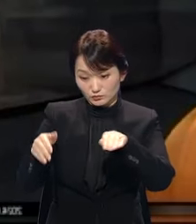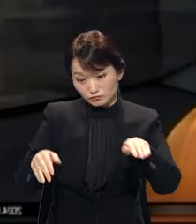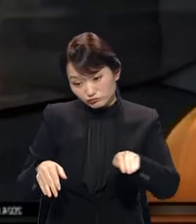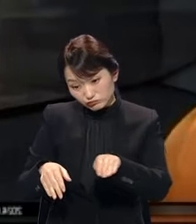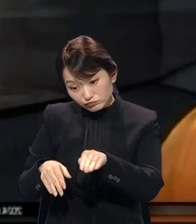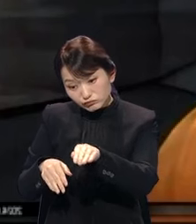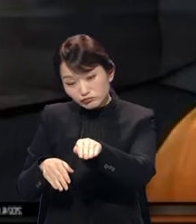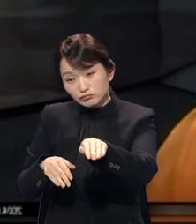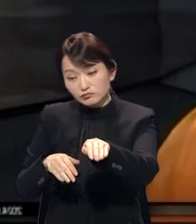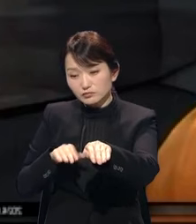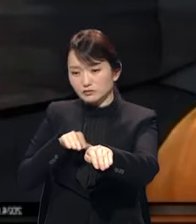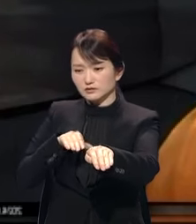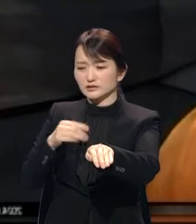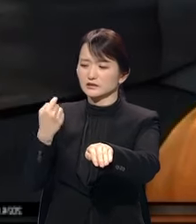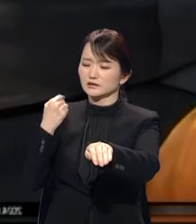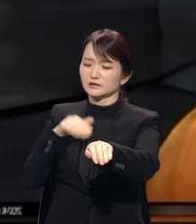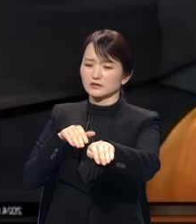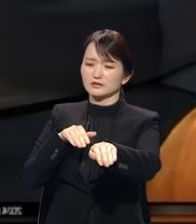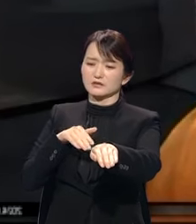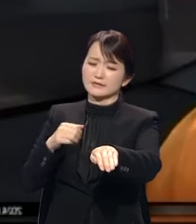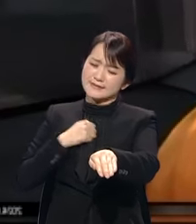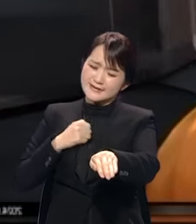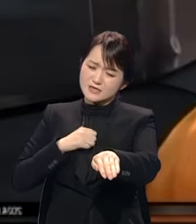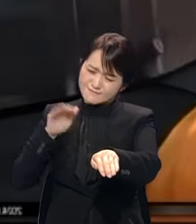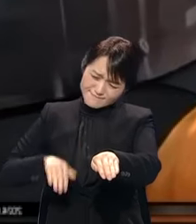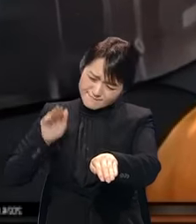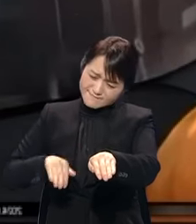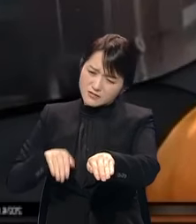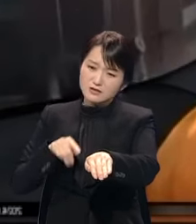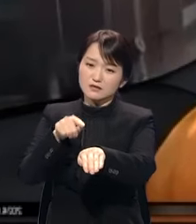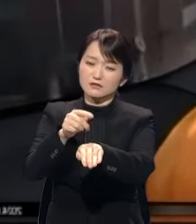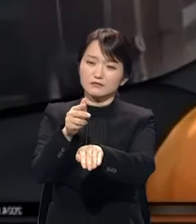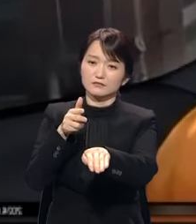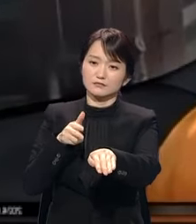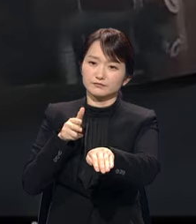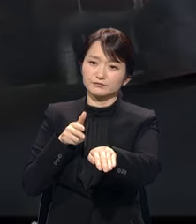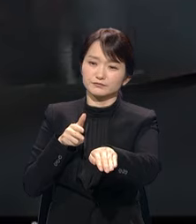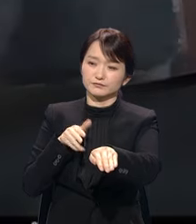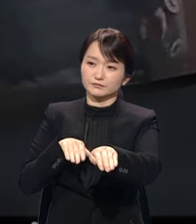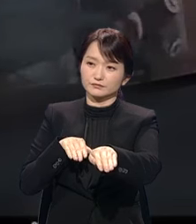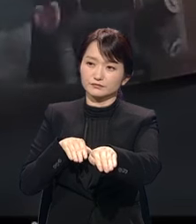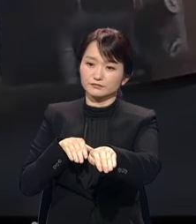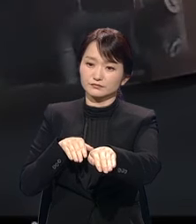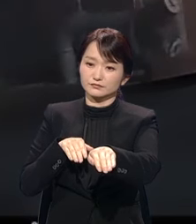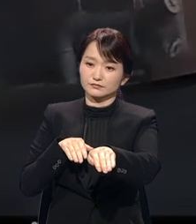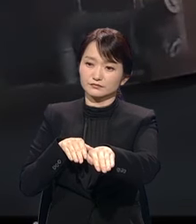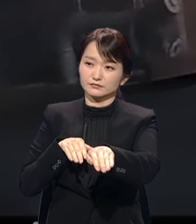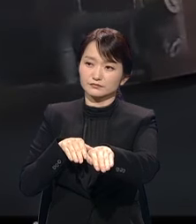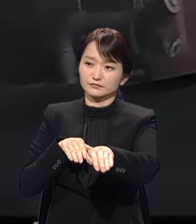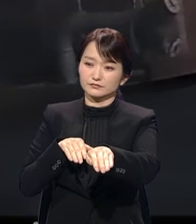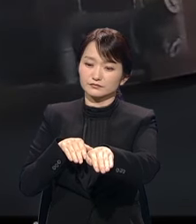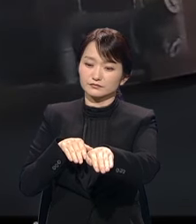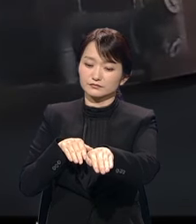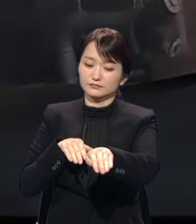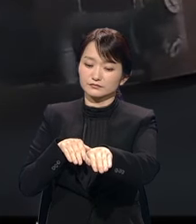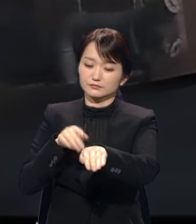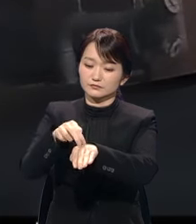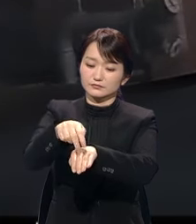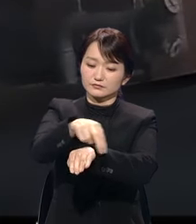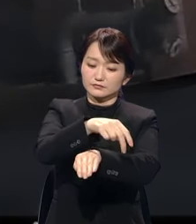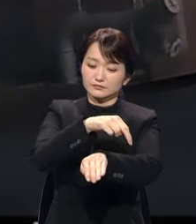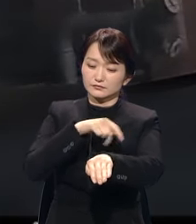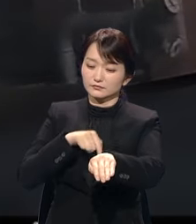답답했던지 경적을 세 번 울렸던 겁니다. 그러니까 블랙박스에 있는 차량이 내려서 처음에 이제 뭐라고 왜 이렇게 뭐 경적을 울리냐면서 욕설을 한 거죠.